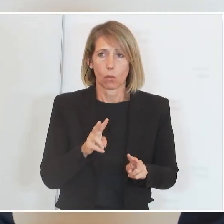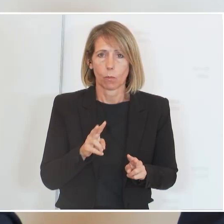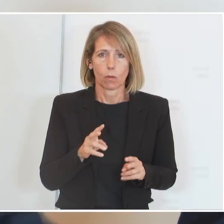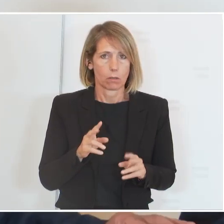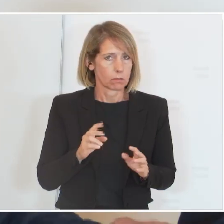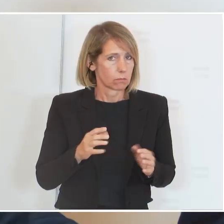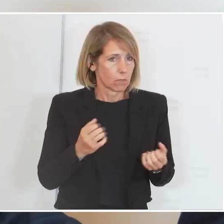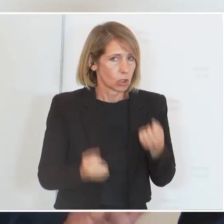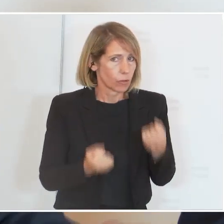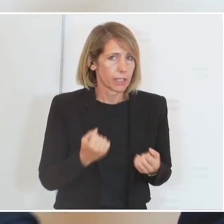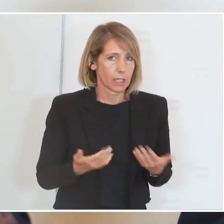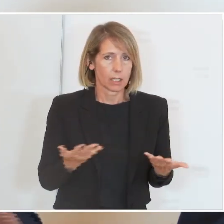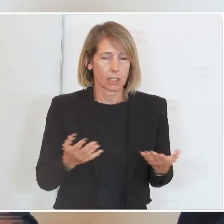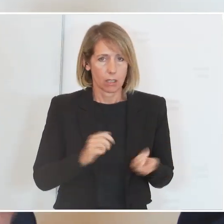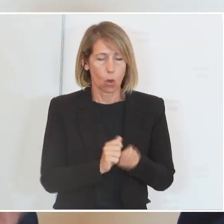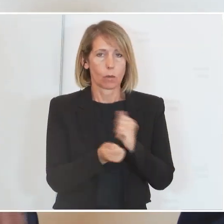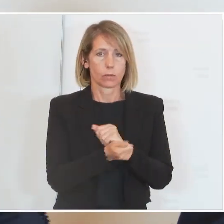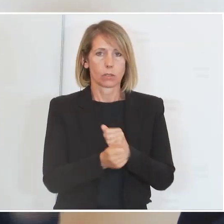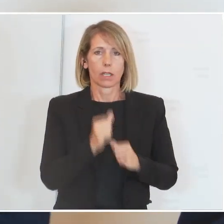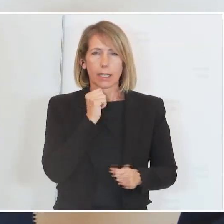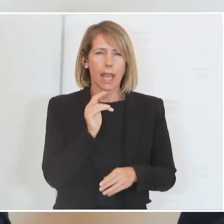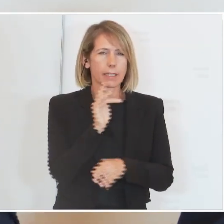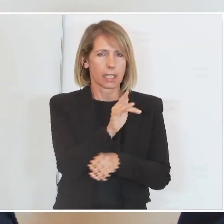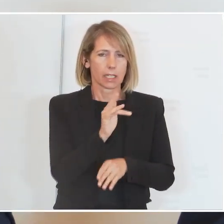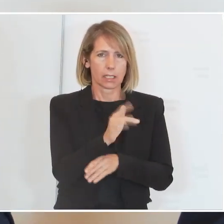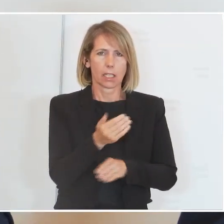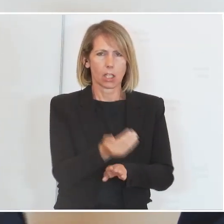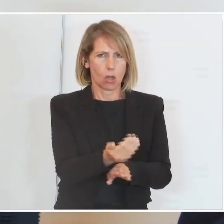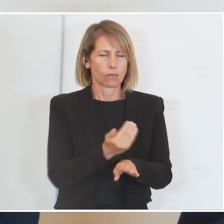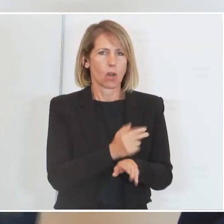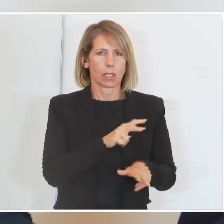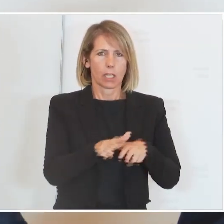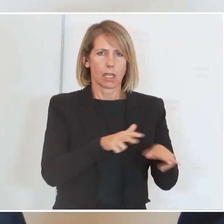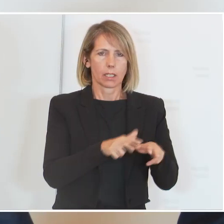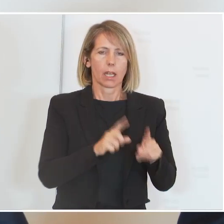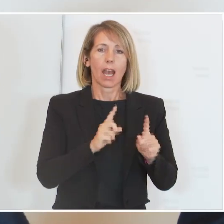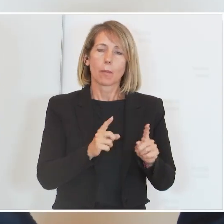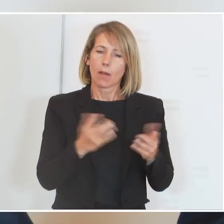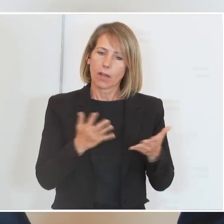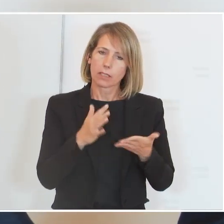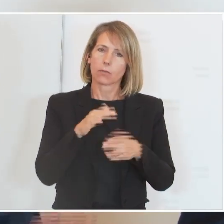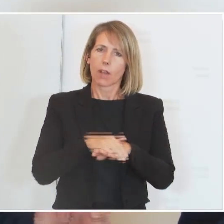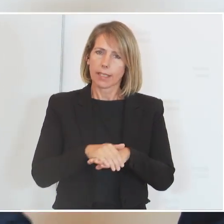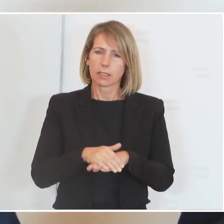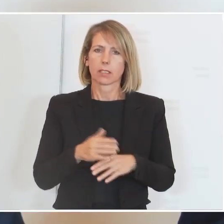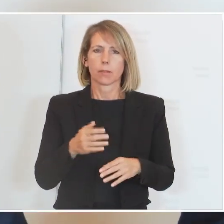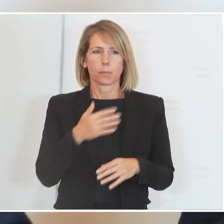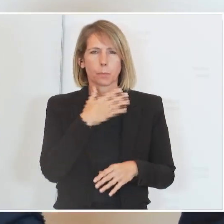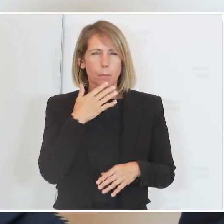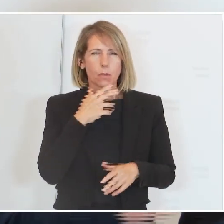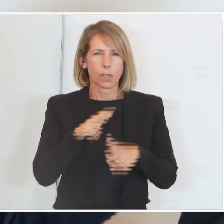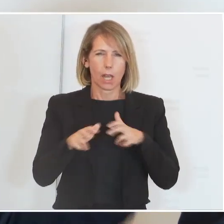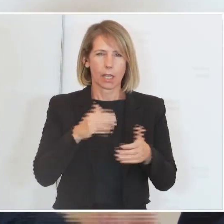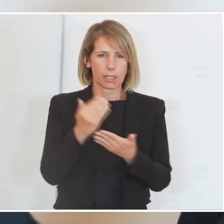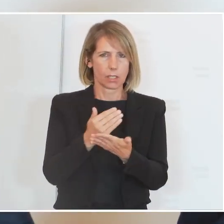Also gar keine Kritik an Vorgängerregierungen, nur eines steht fest. Es war in allen Regierungsprogrammen, glaube ich, oder in vielen, in